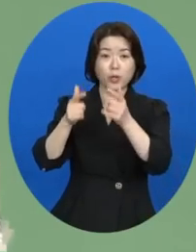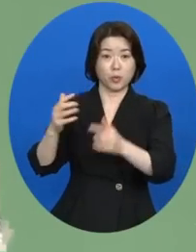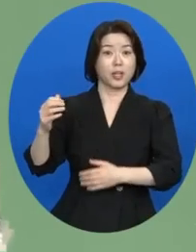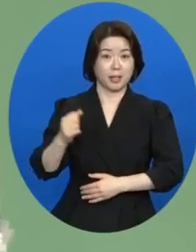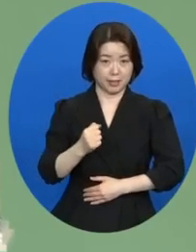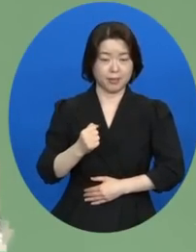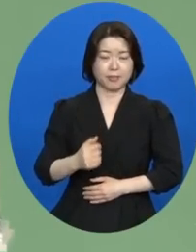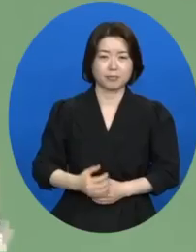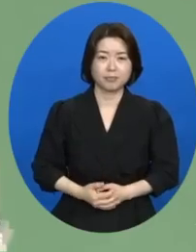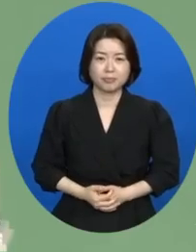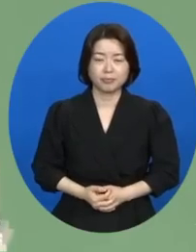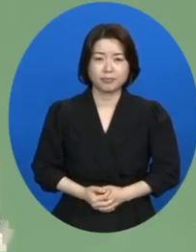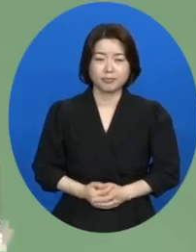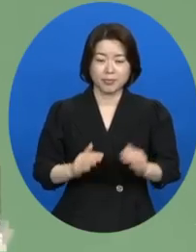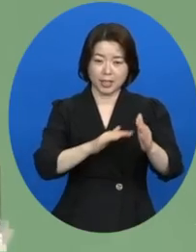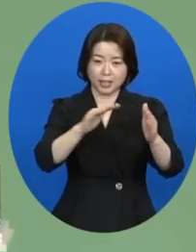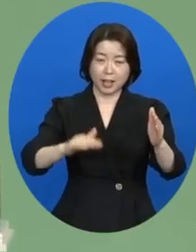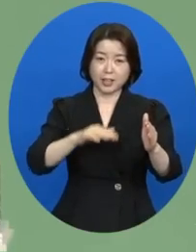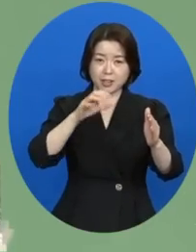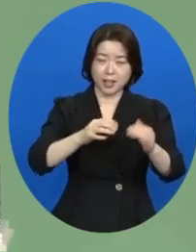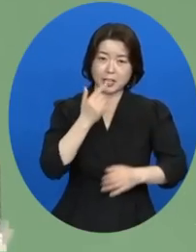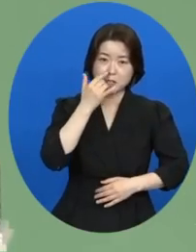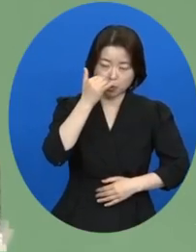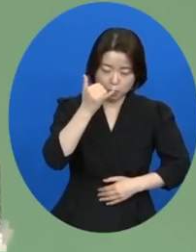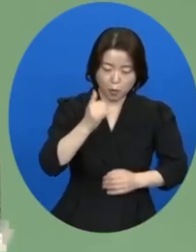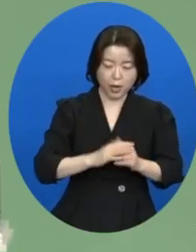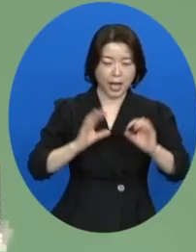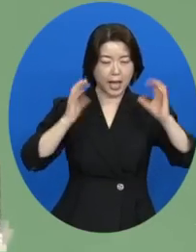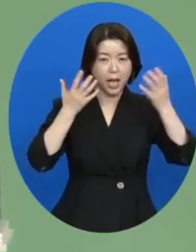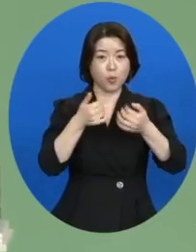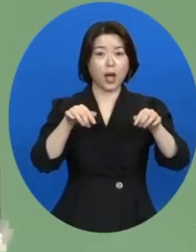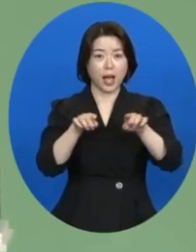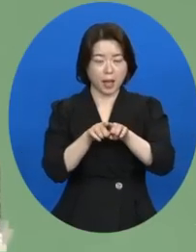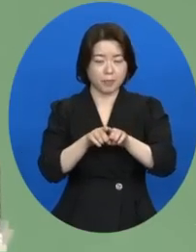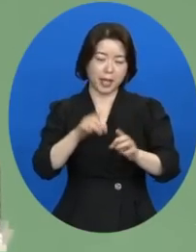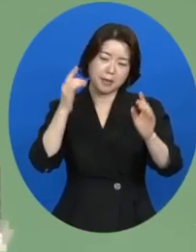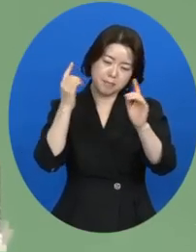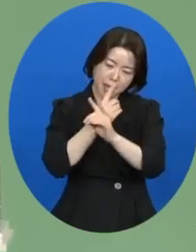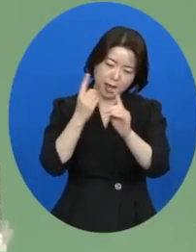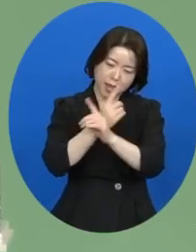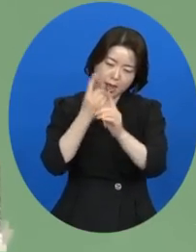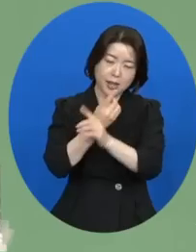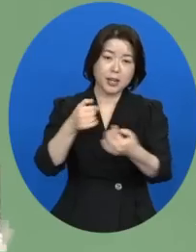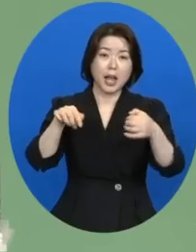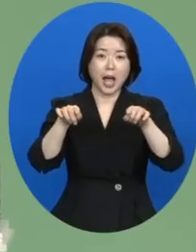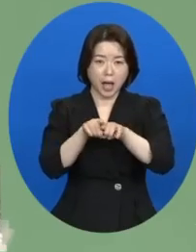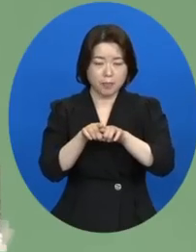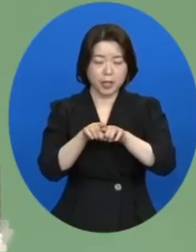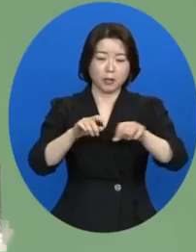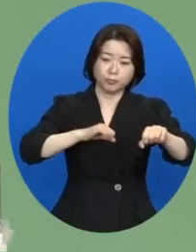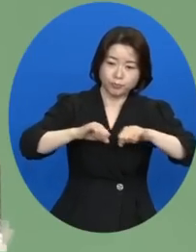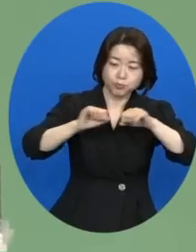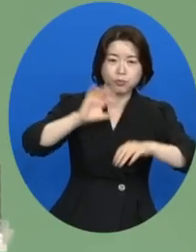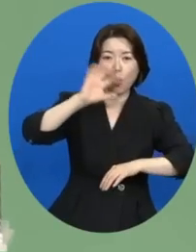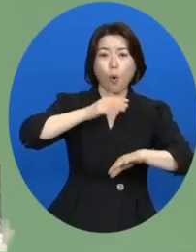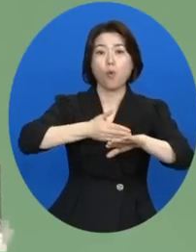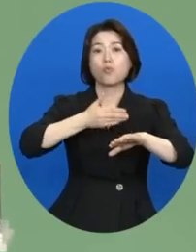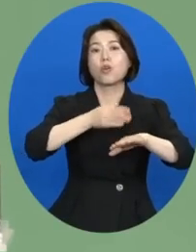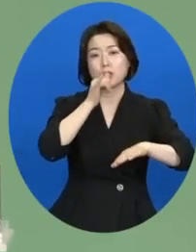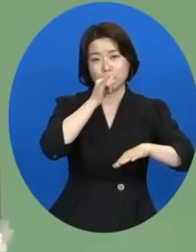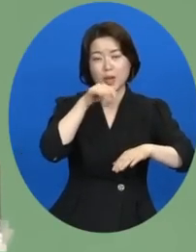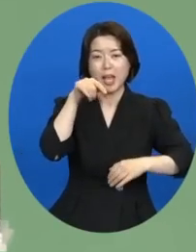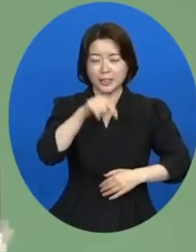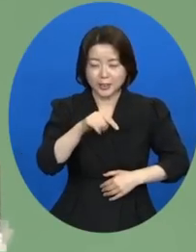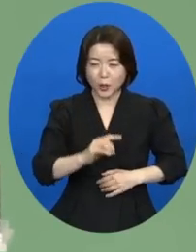되었습니다. 가정에서 부모가 아이들과 매일 함께 하는 훈련들을 통해 우리